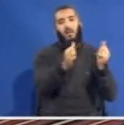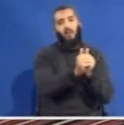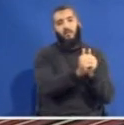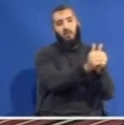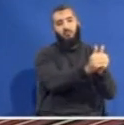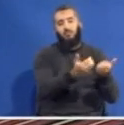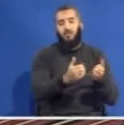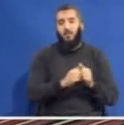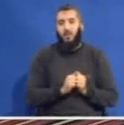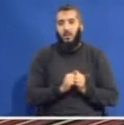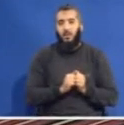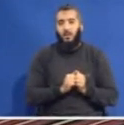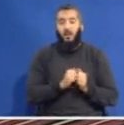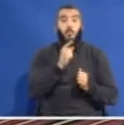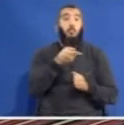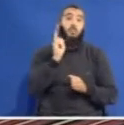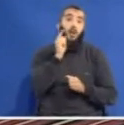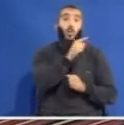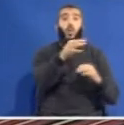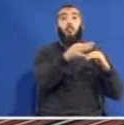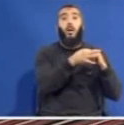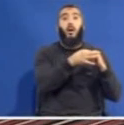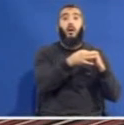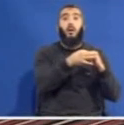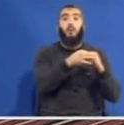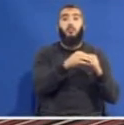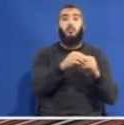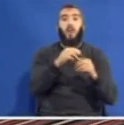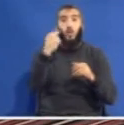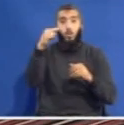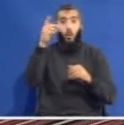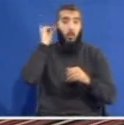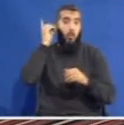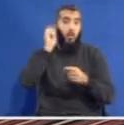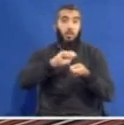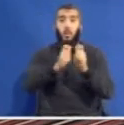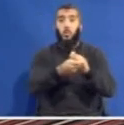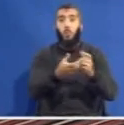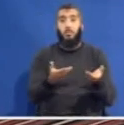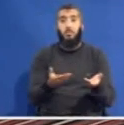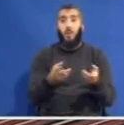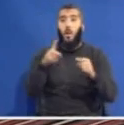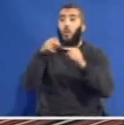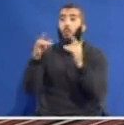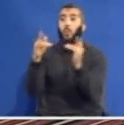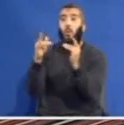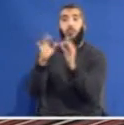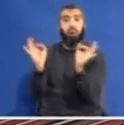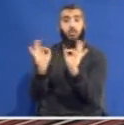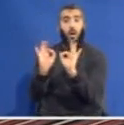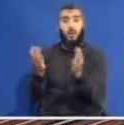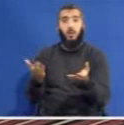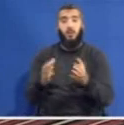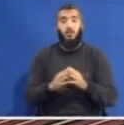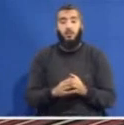ايوه وهو زعما قطع نيميرو التليفون تاعو بدلو. هو مع انه في العلم كي دارني حطني شهر الاول يجي